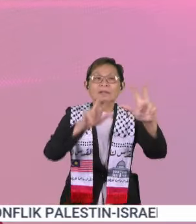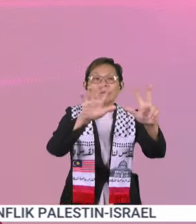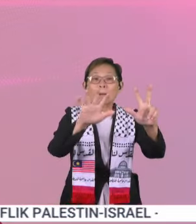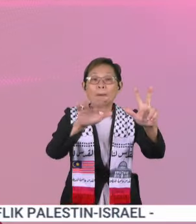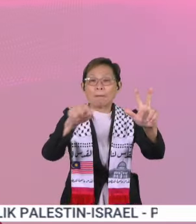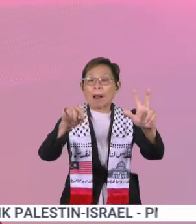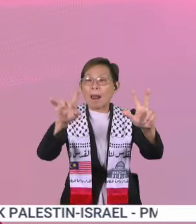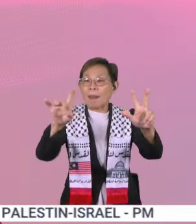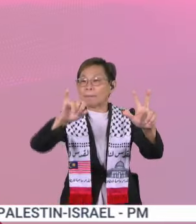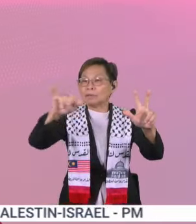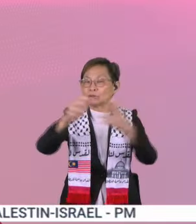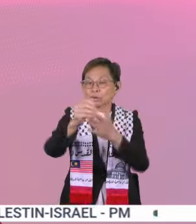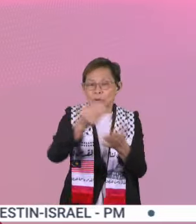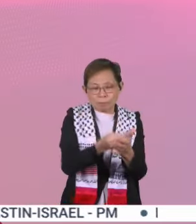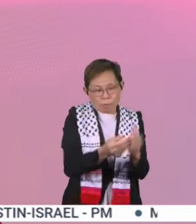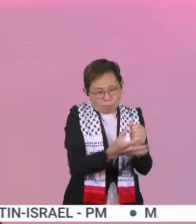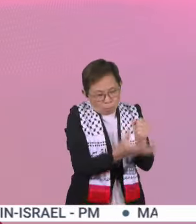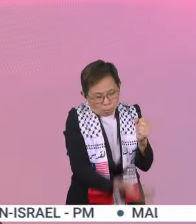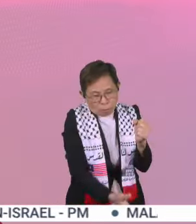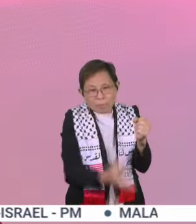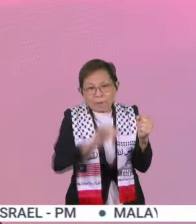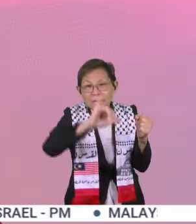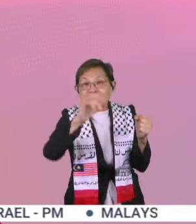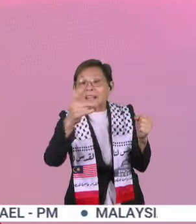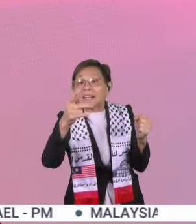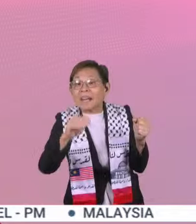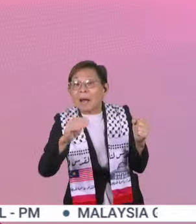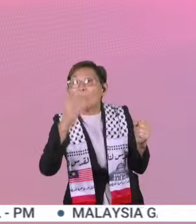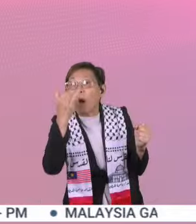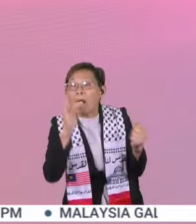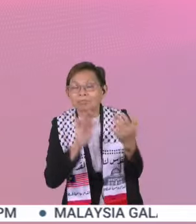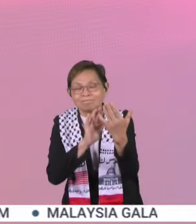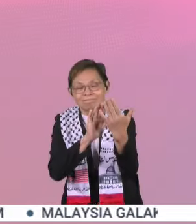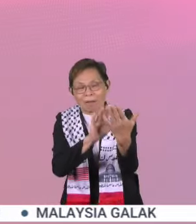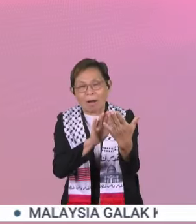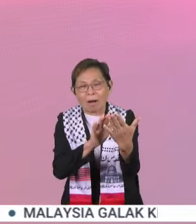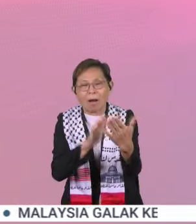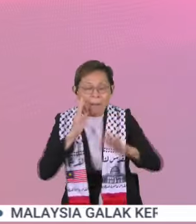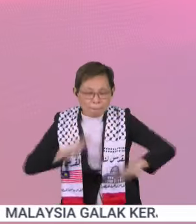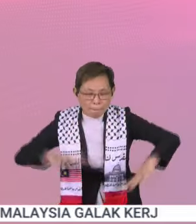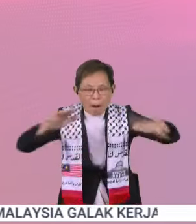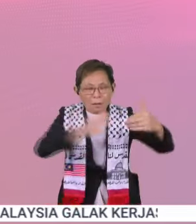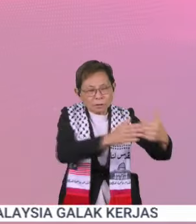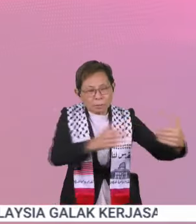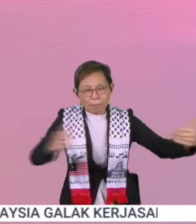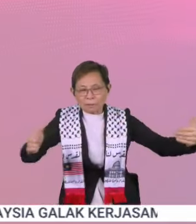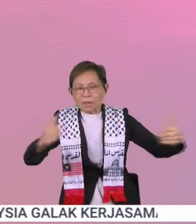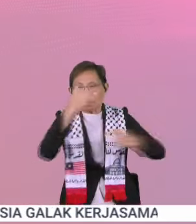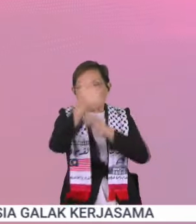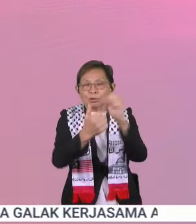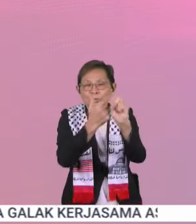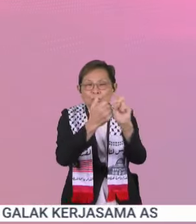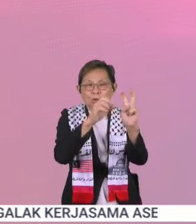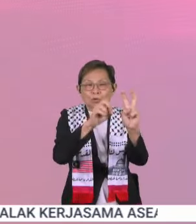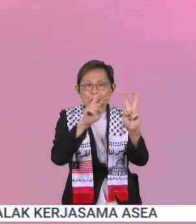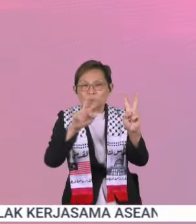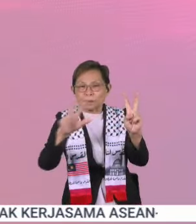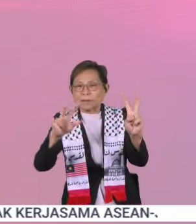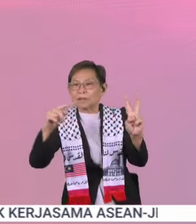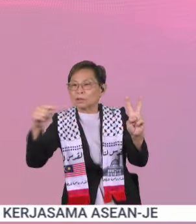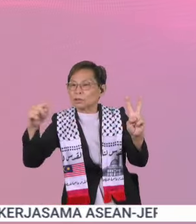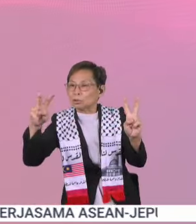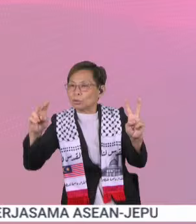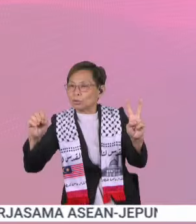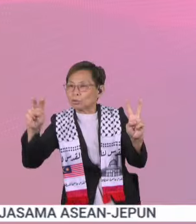r5.8 juta diperuntukkan kepada JKM bagi menghadapi bencana sepanjang 2023 20024